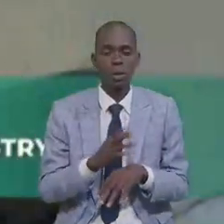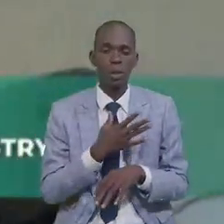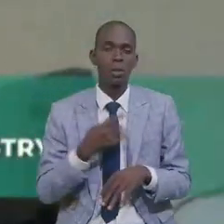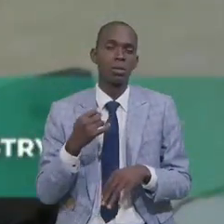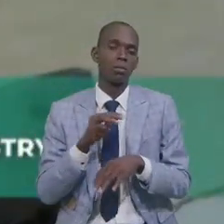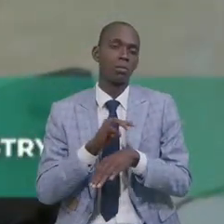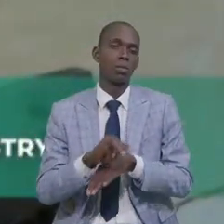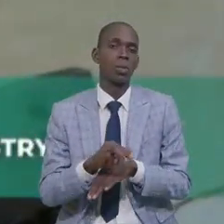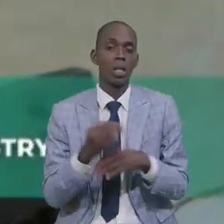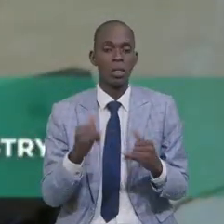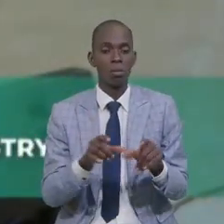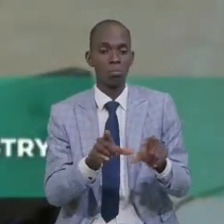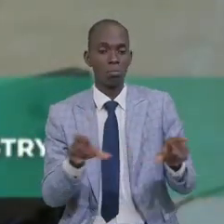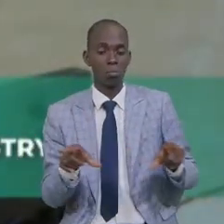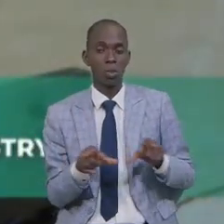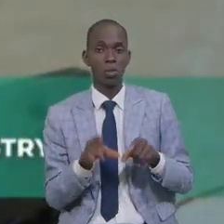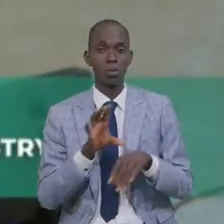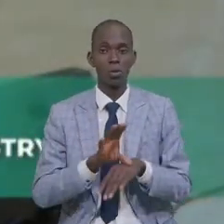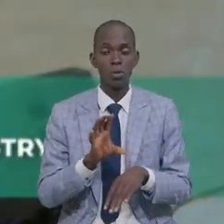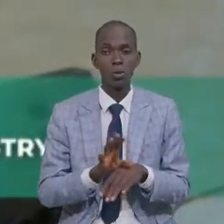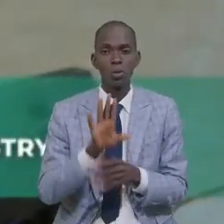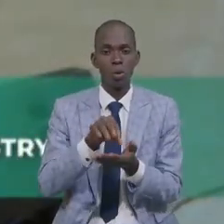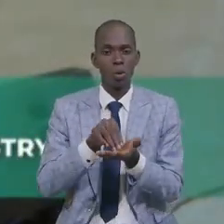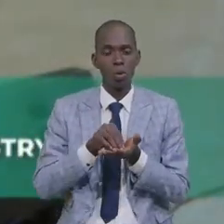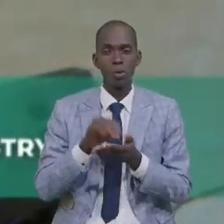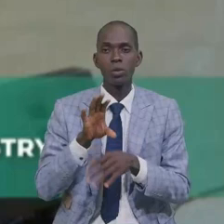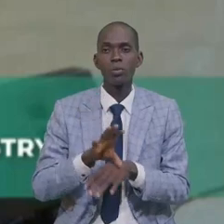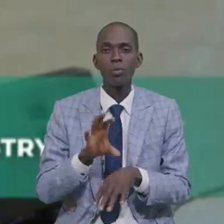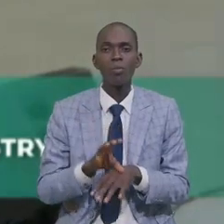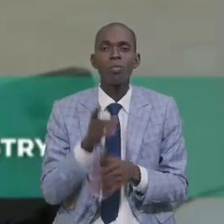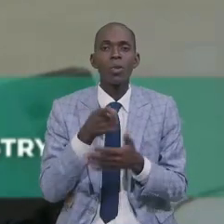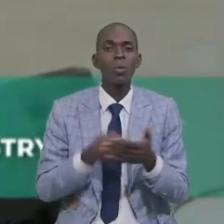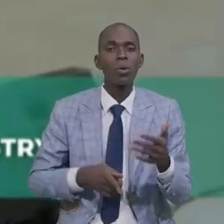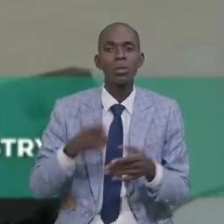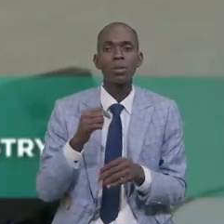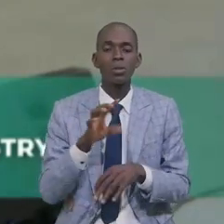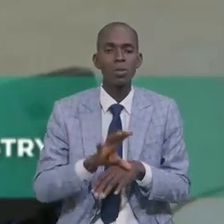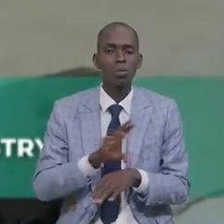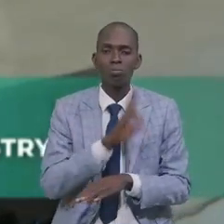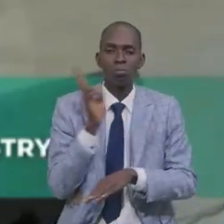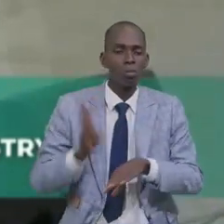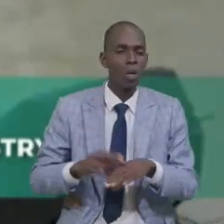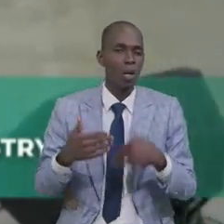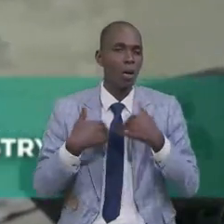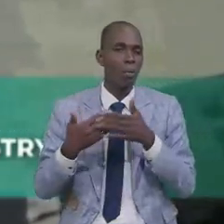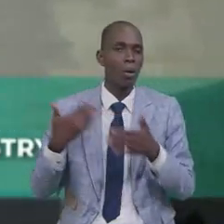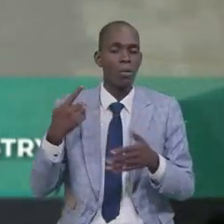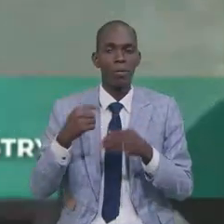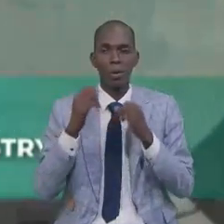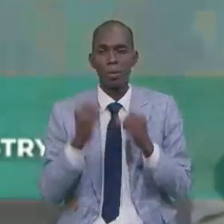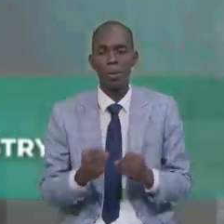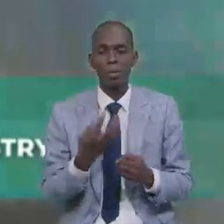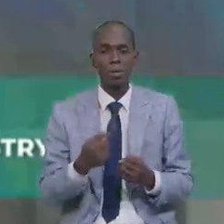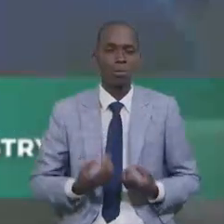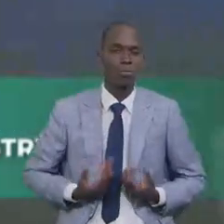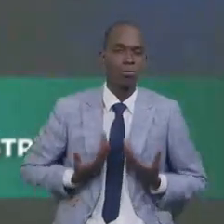du ministère. Alors l'église locale, ton église à toi, ce que l'église avait, la